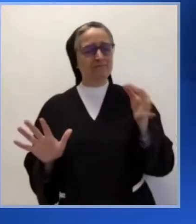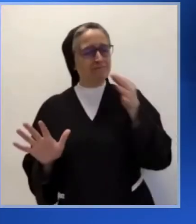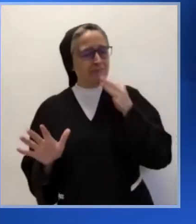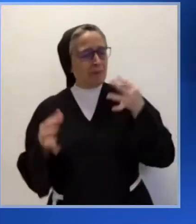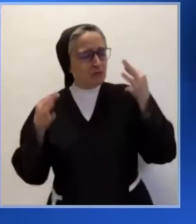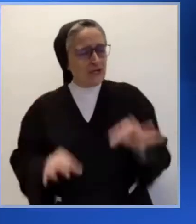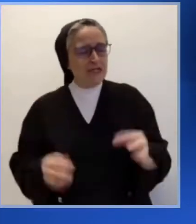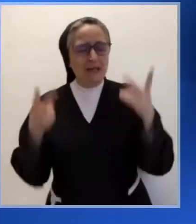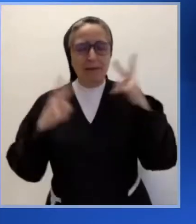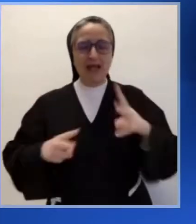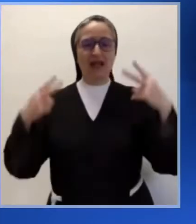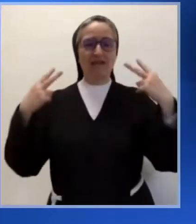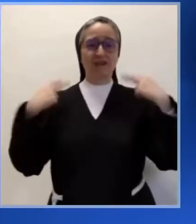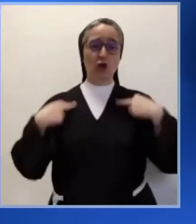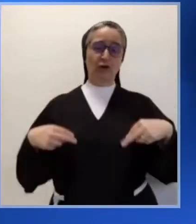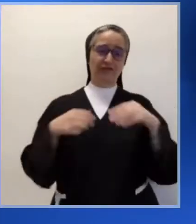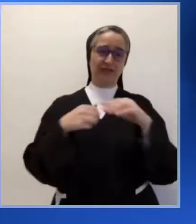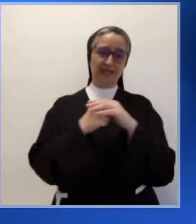vita.